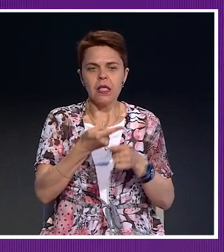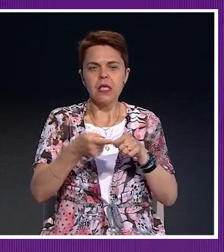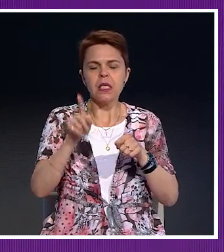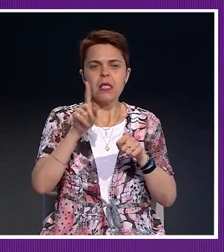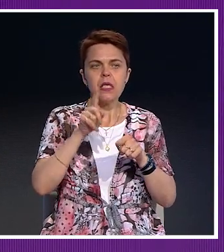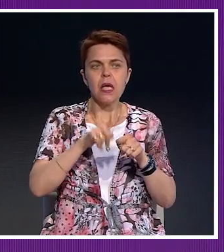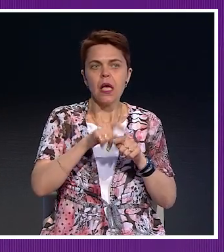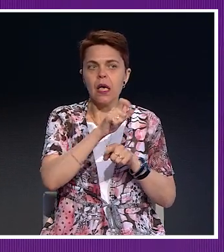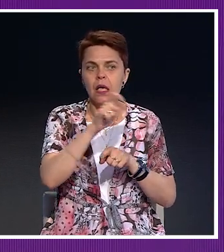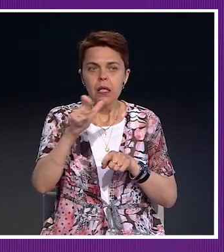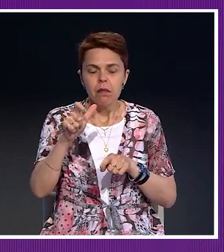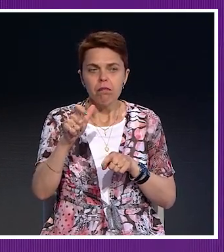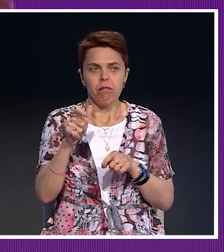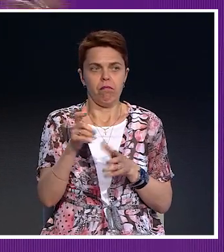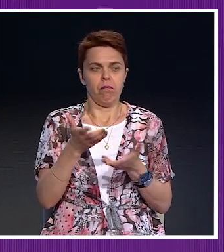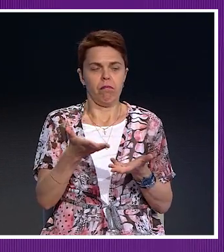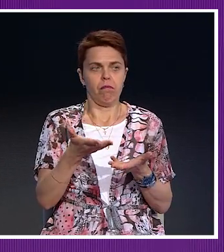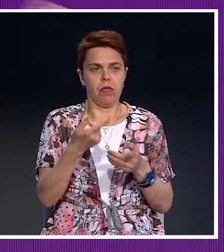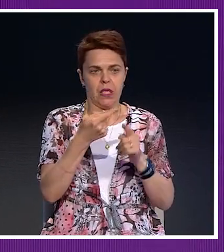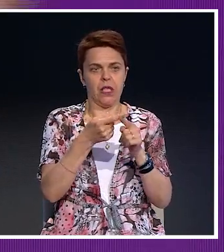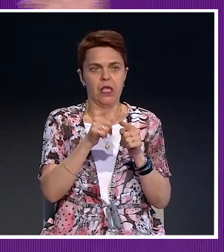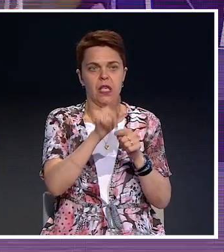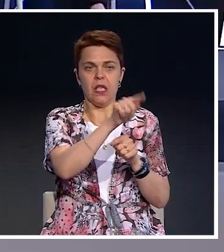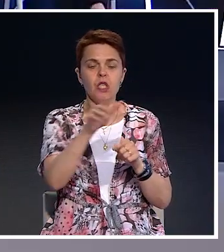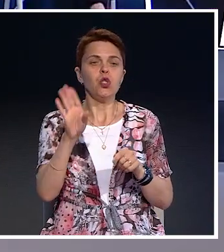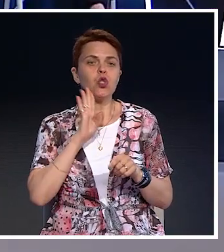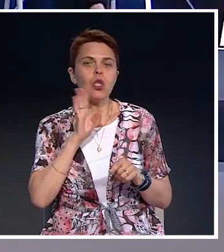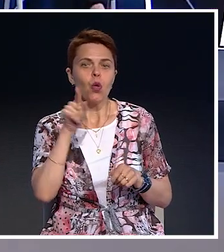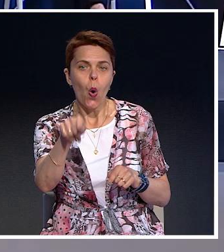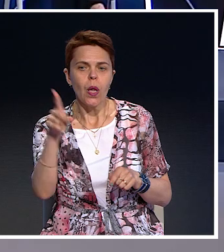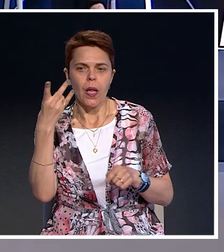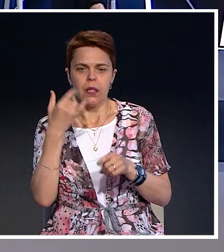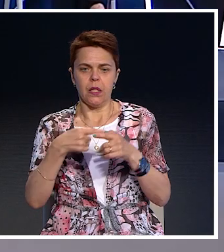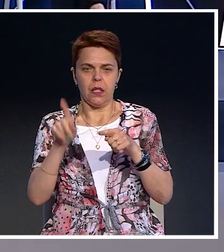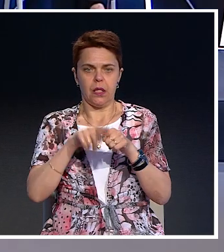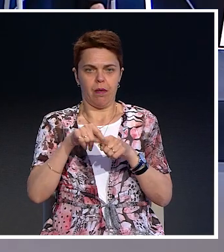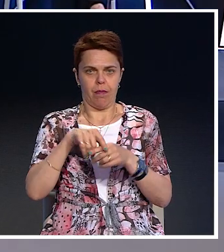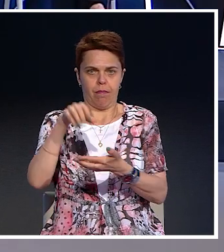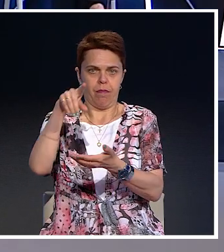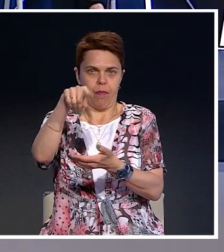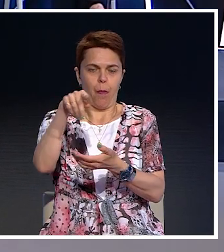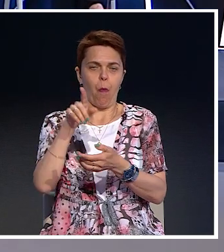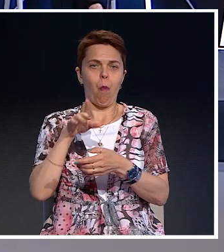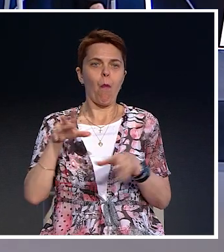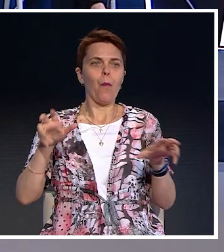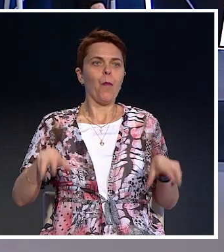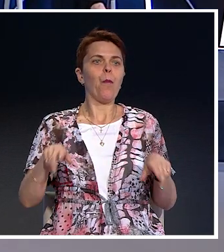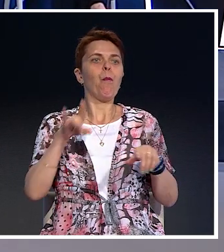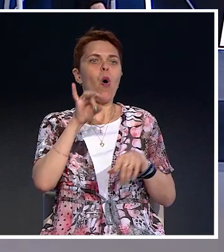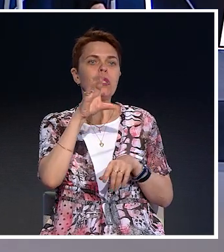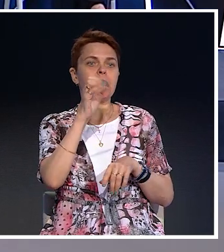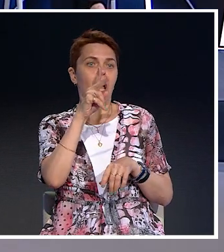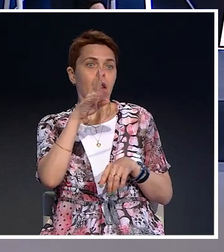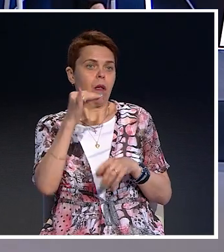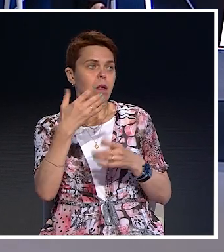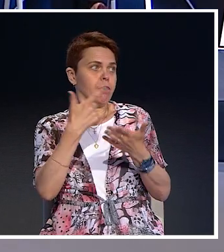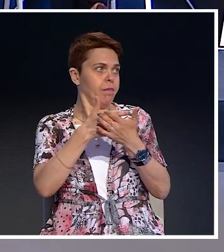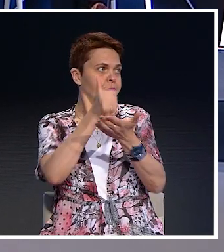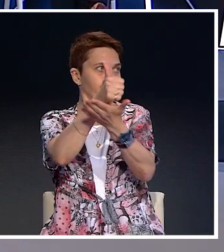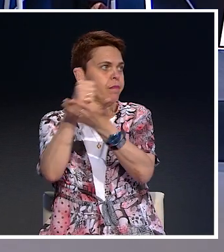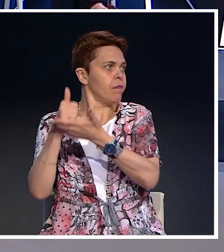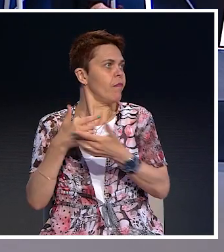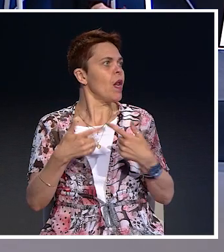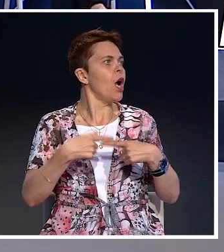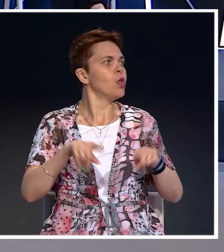цих там людей, жінок на ці посади для того, щоб мати на них просто вплив. Ну